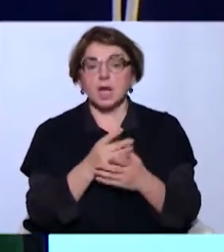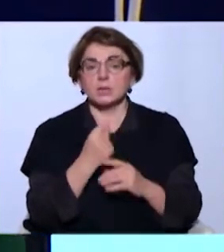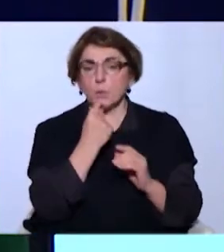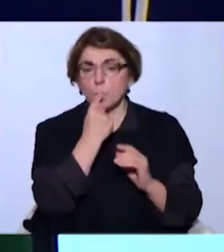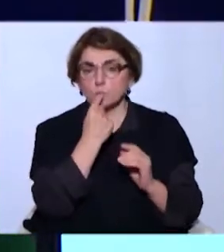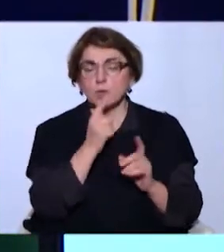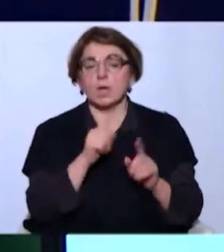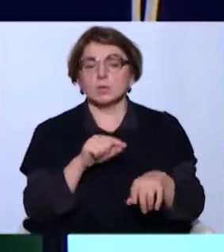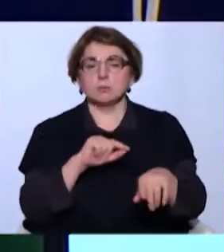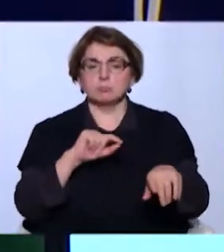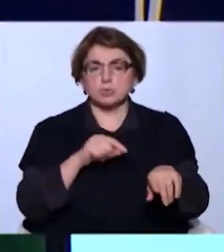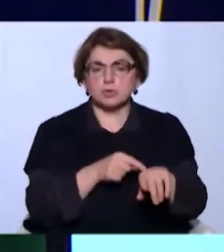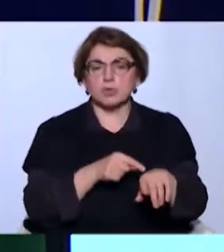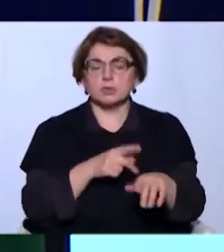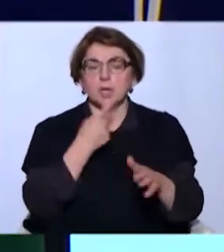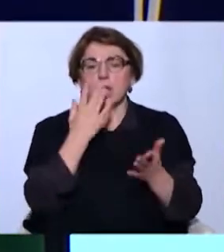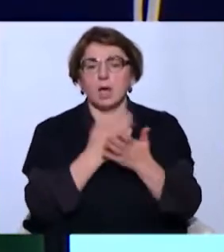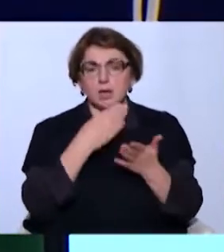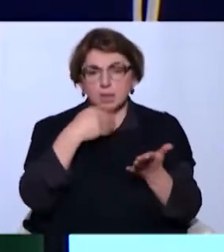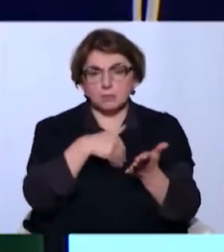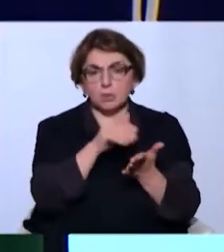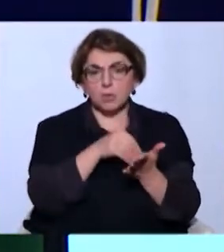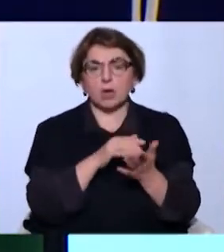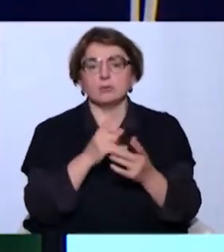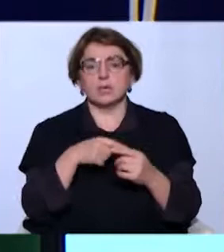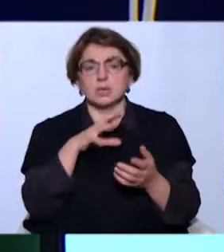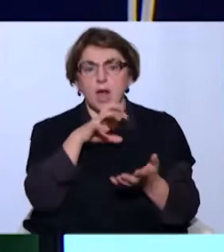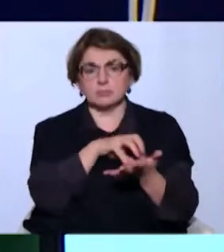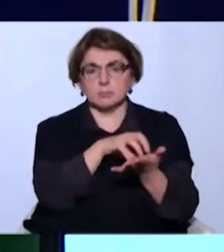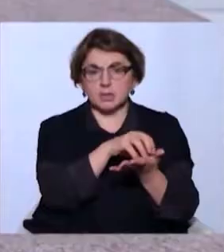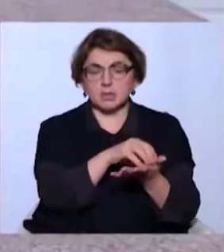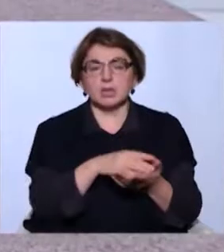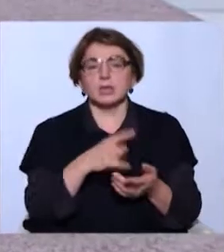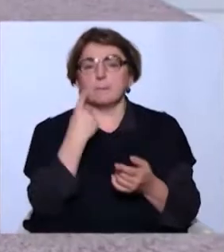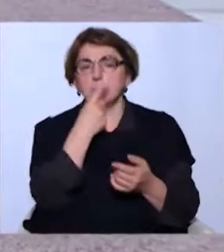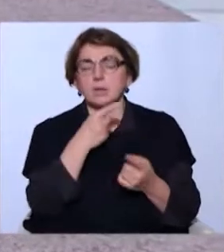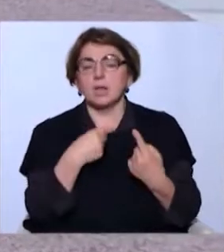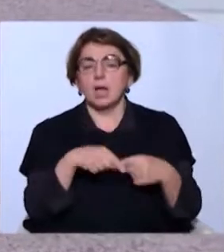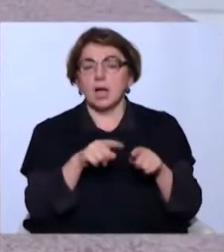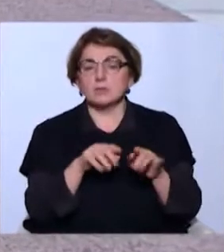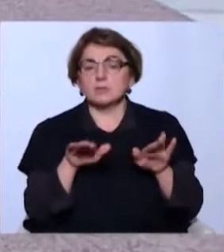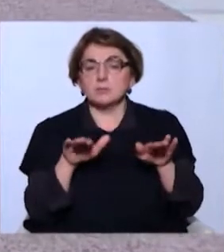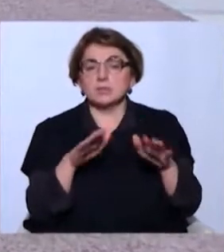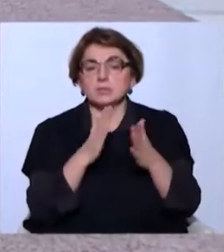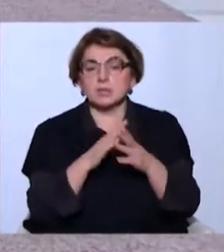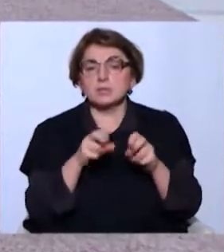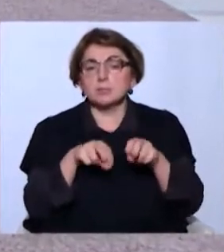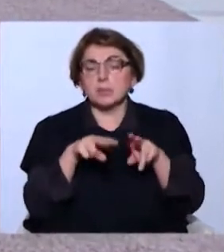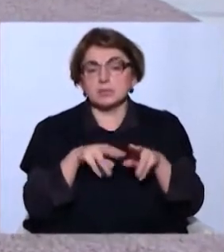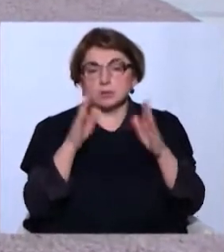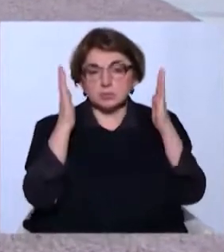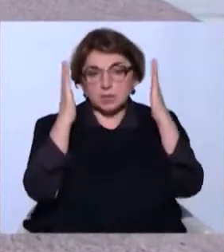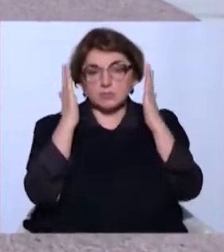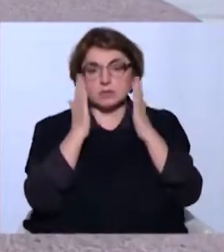მწუწნავი, მჩხლეტი, მლოკავი პირი, მღრნელი პირი და ასევე მწერებს თავზე მოთავსებული